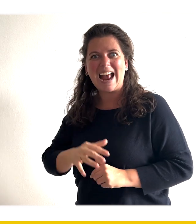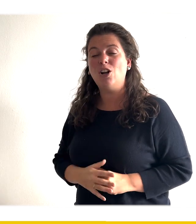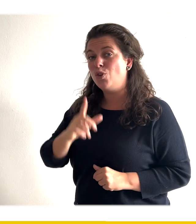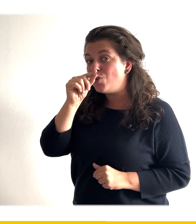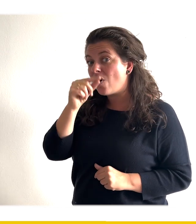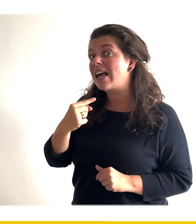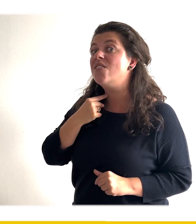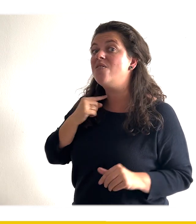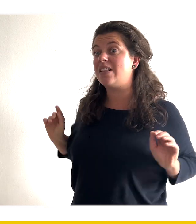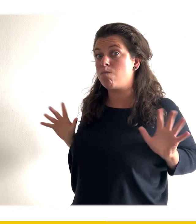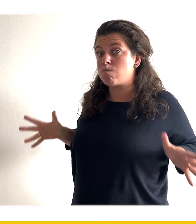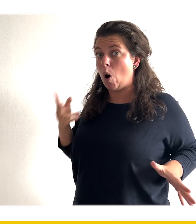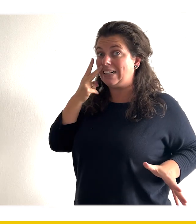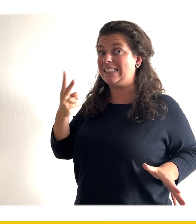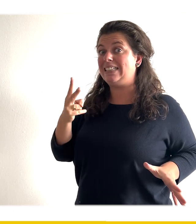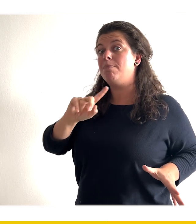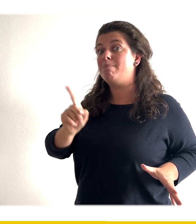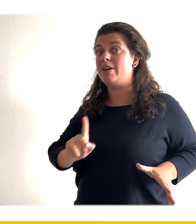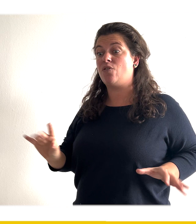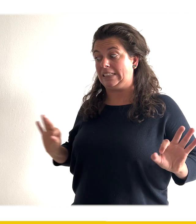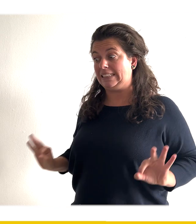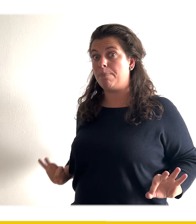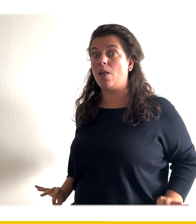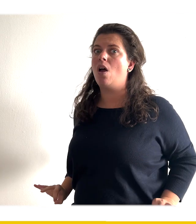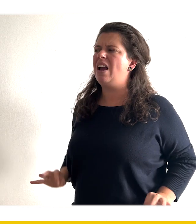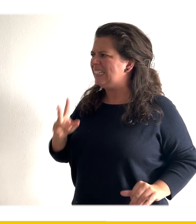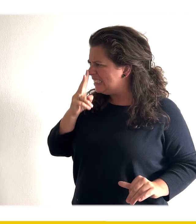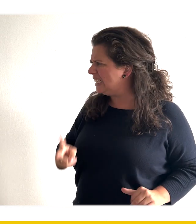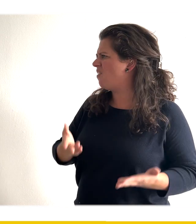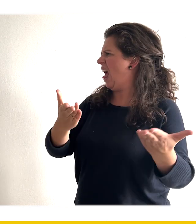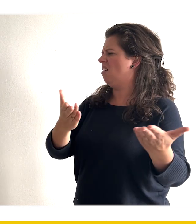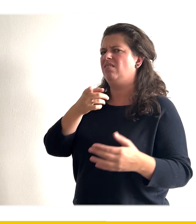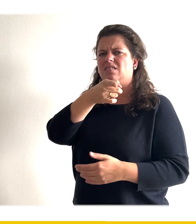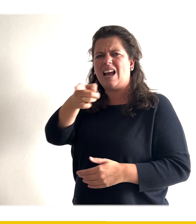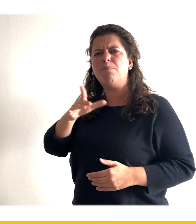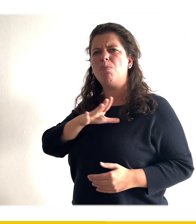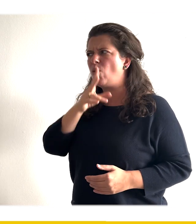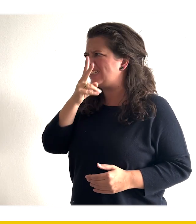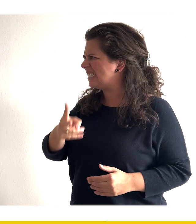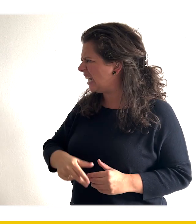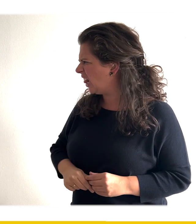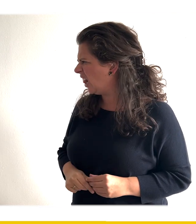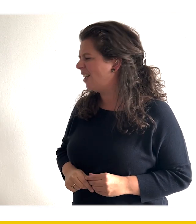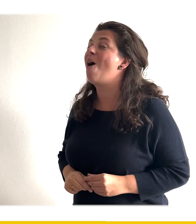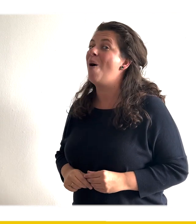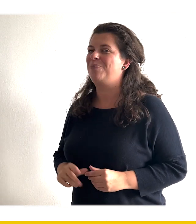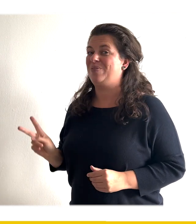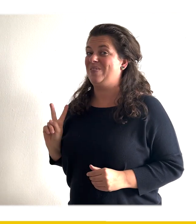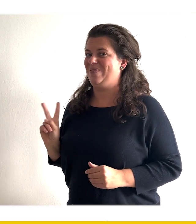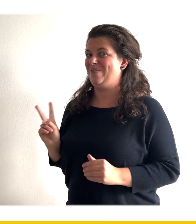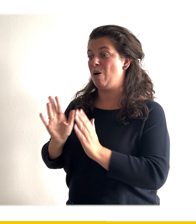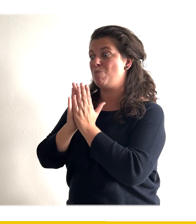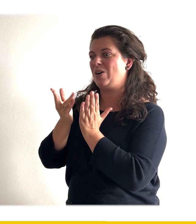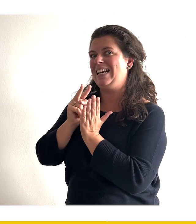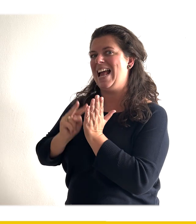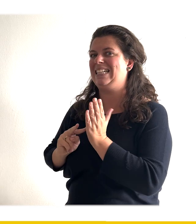witte pauw gezien met zwarte stippen? Nee, zie, Olly, zij hebben hem ook niet buiten gezien. Nee? Nee. Maar kids, wij waren lekker een boekje aan het lezen. En we hadden lekker een